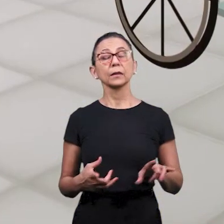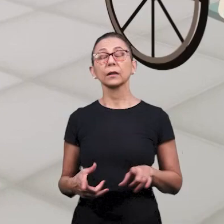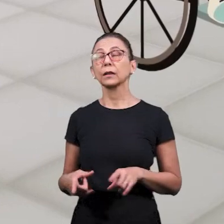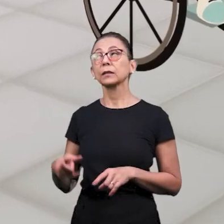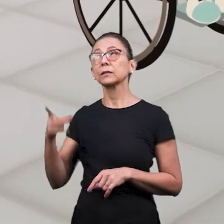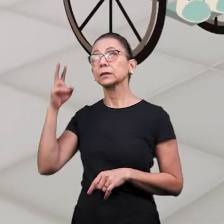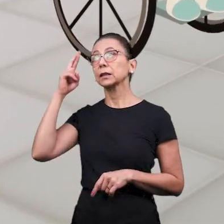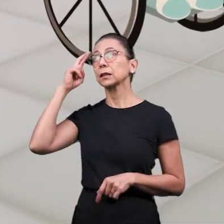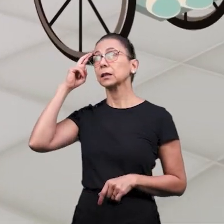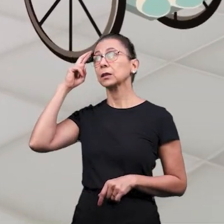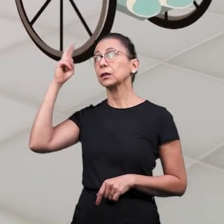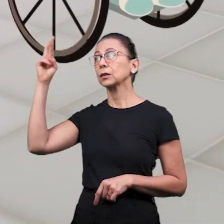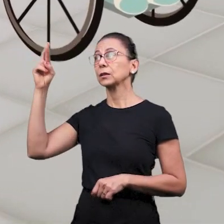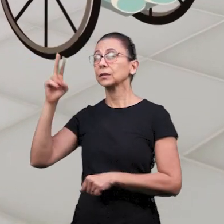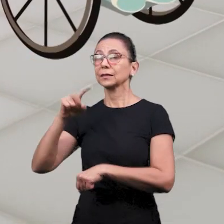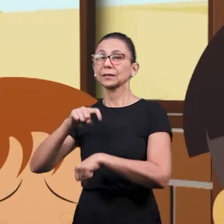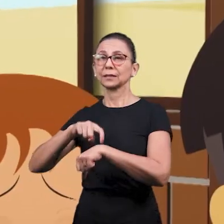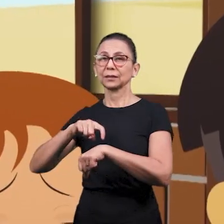Преклоню колени